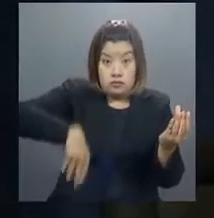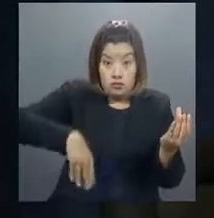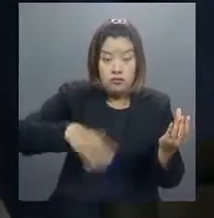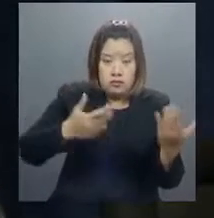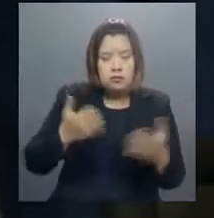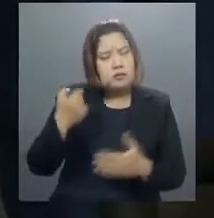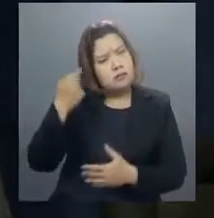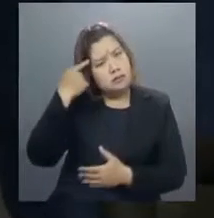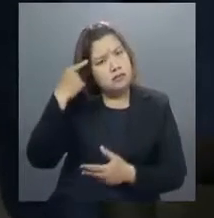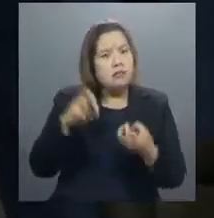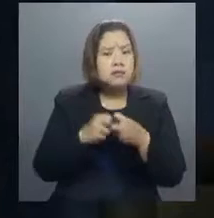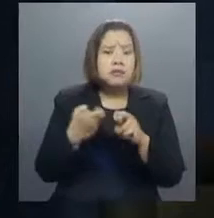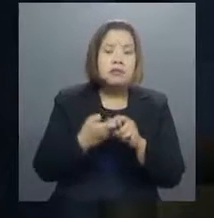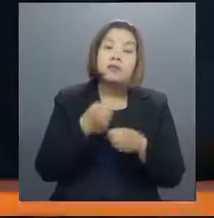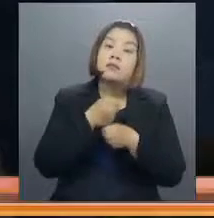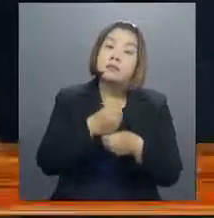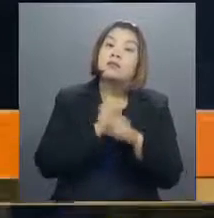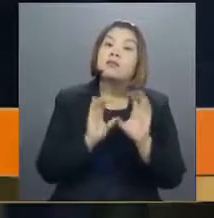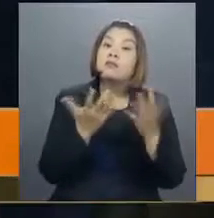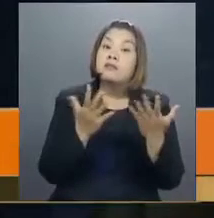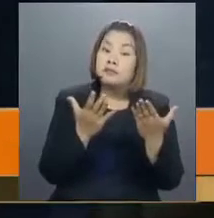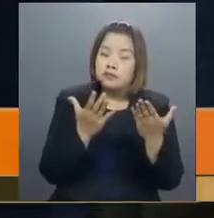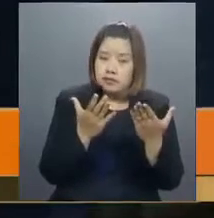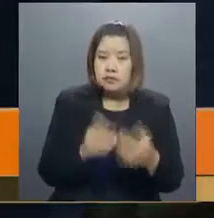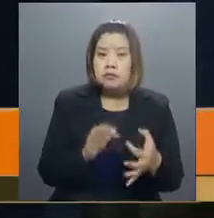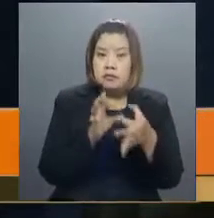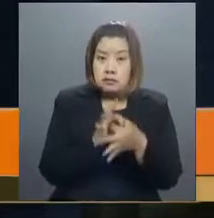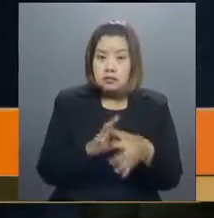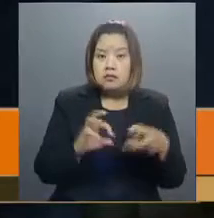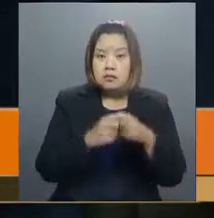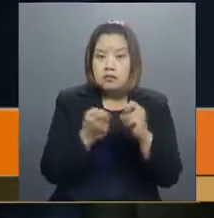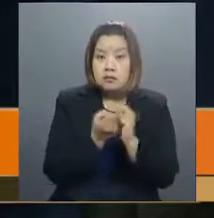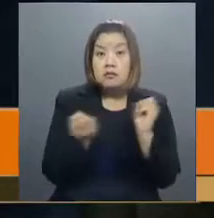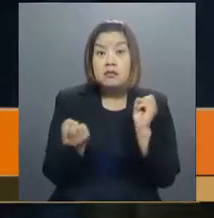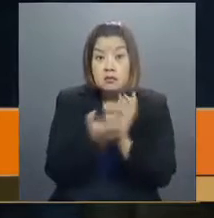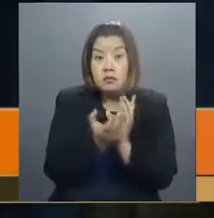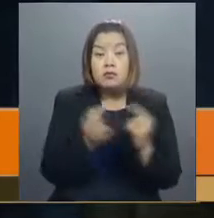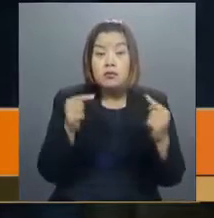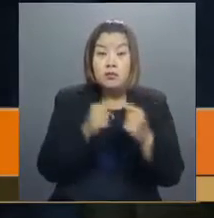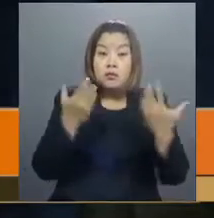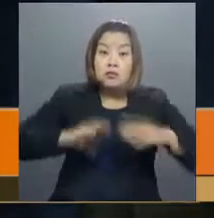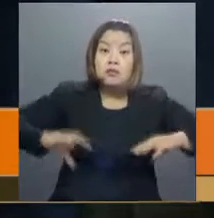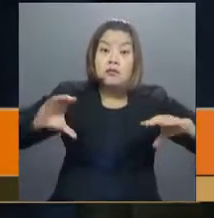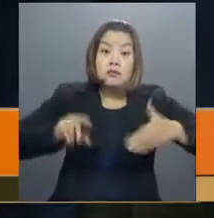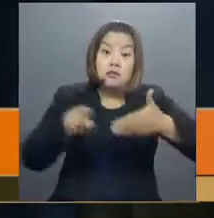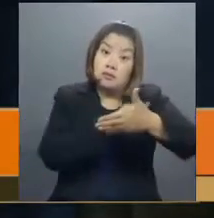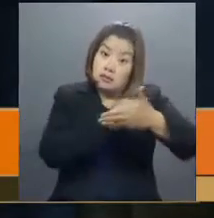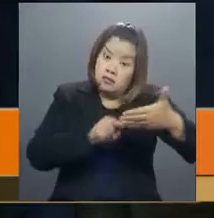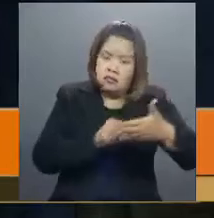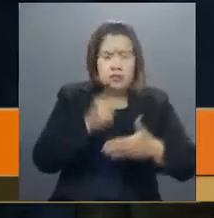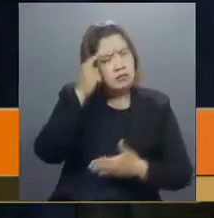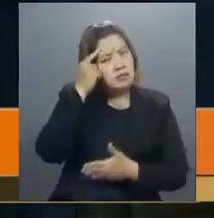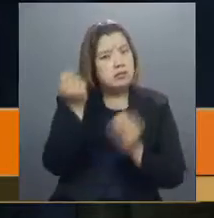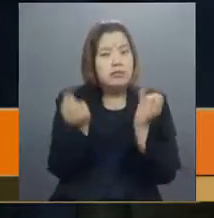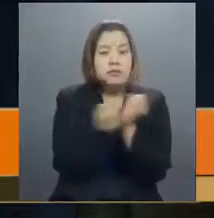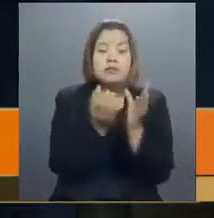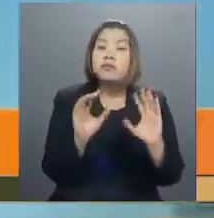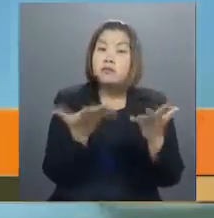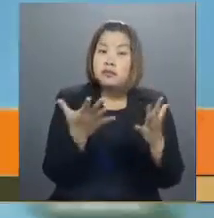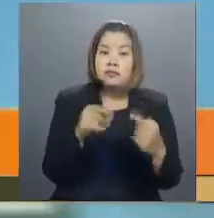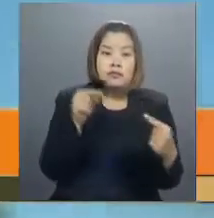วุ่นวายใดๆนะคะจงส่งผลกระทบต่อรถแมพที่รัฐบาลจะเดินหน้าจัดการเลือกตั้งให้ได้ภายในปี